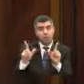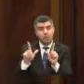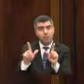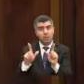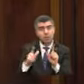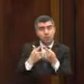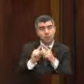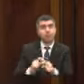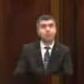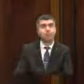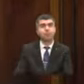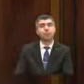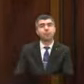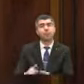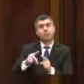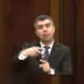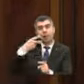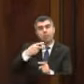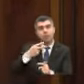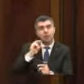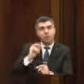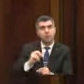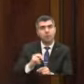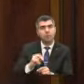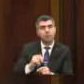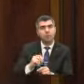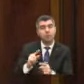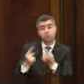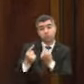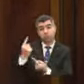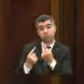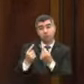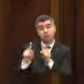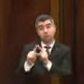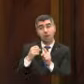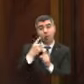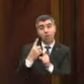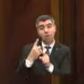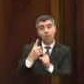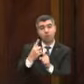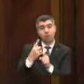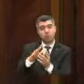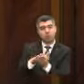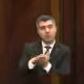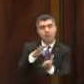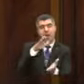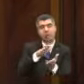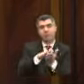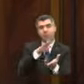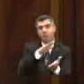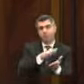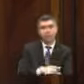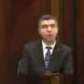الاصلاح اللي كنتكلموا عليه فيه واحد النوع ديال التخمه من التحفيزات، وفيه نقدر